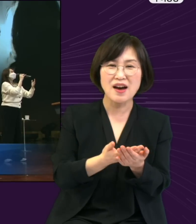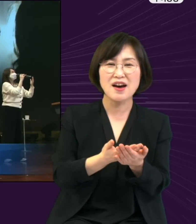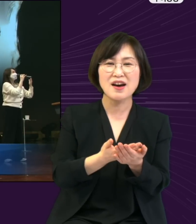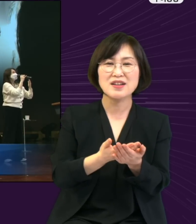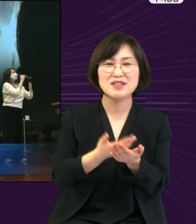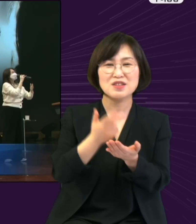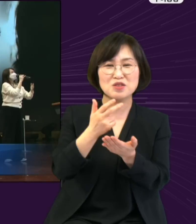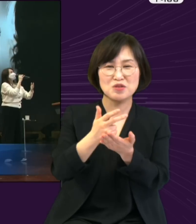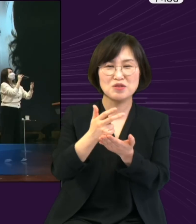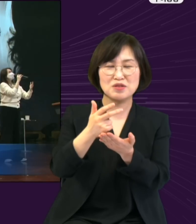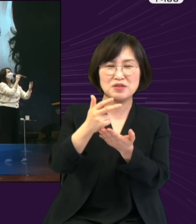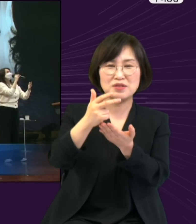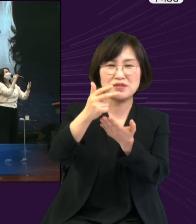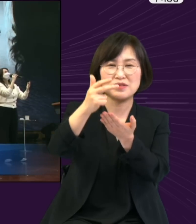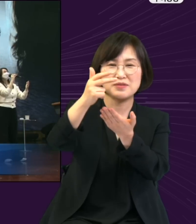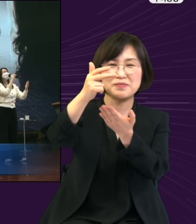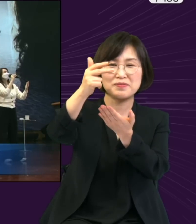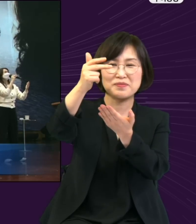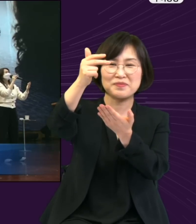정비하신 주